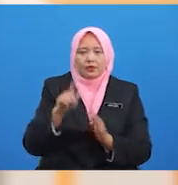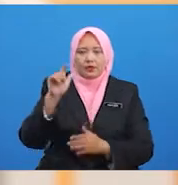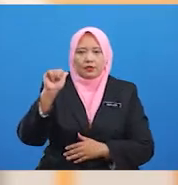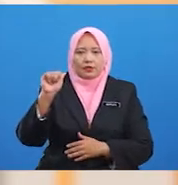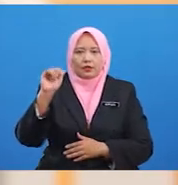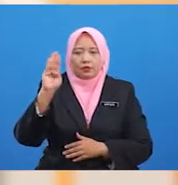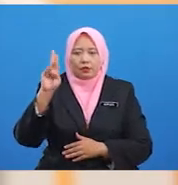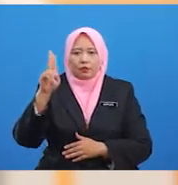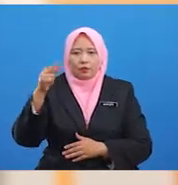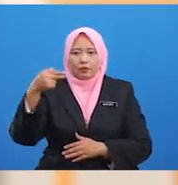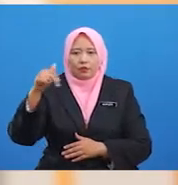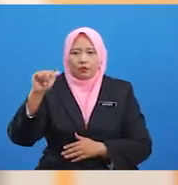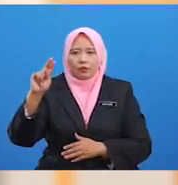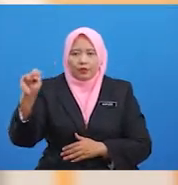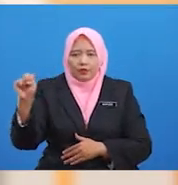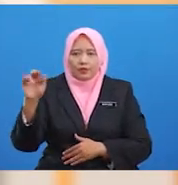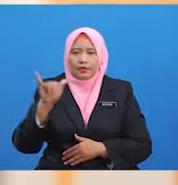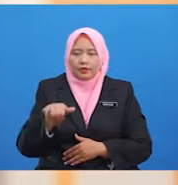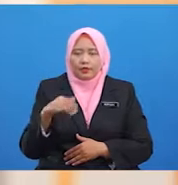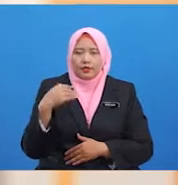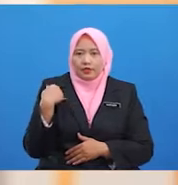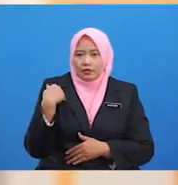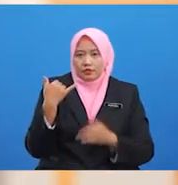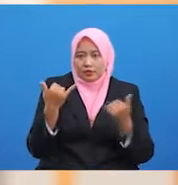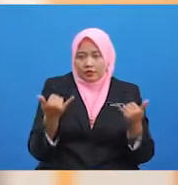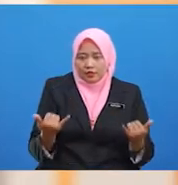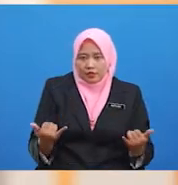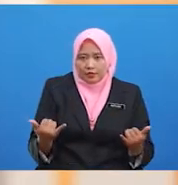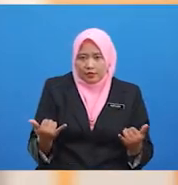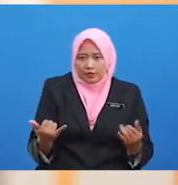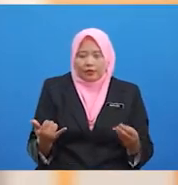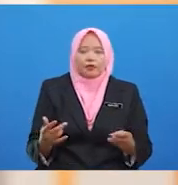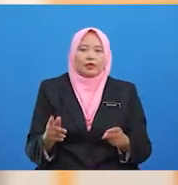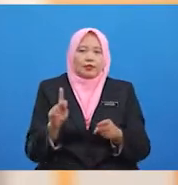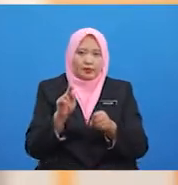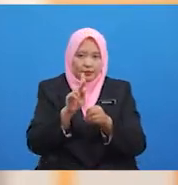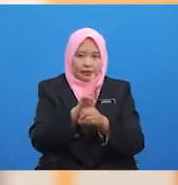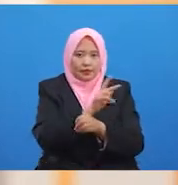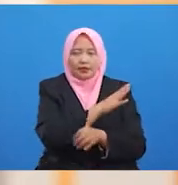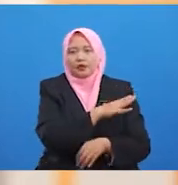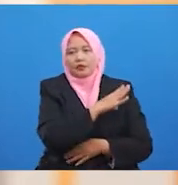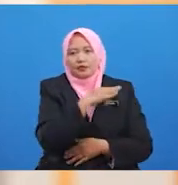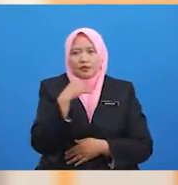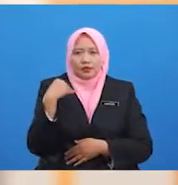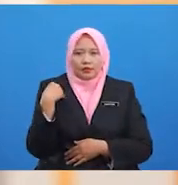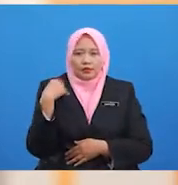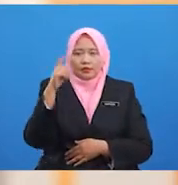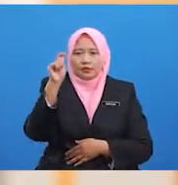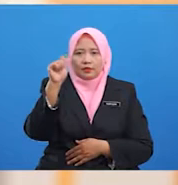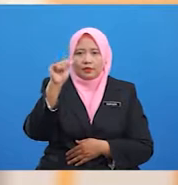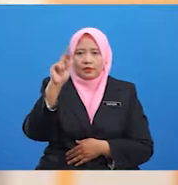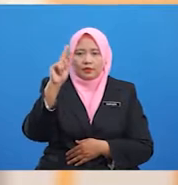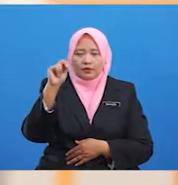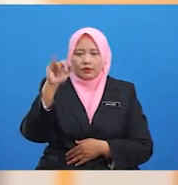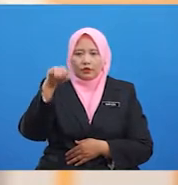Pelabuhan antarabangsa seperti Pelabuhan Klang dan Pelabuhan Tanjung Pelepas telah